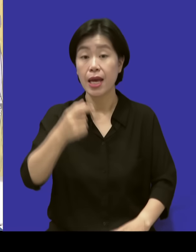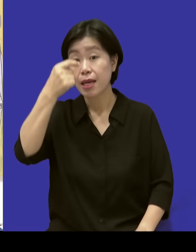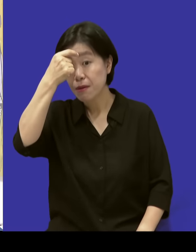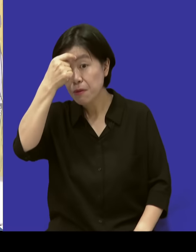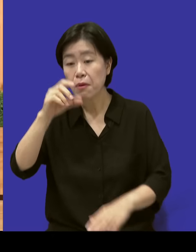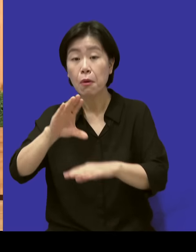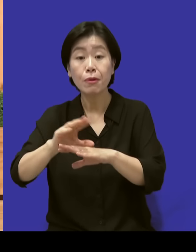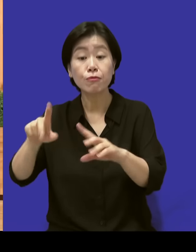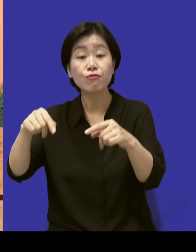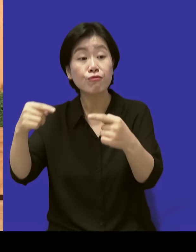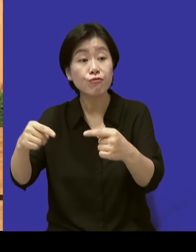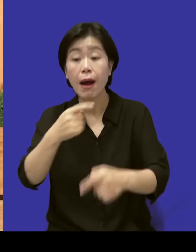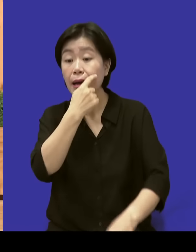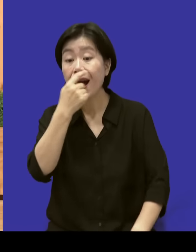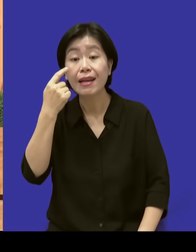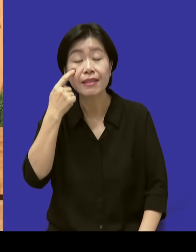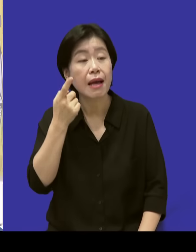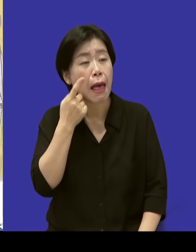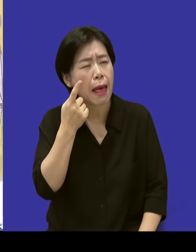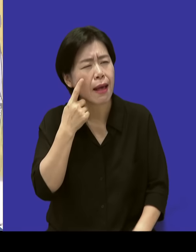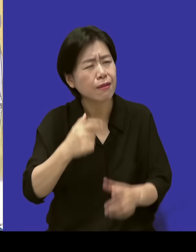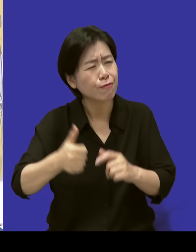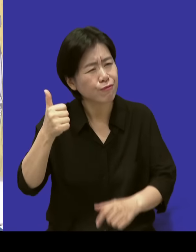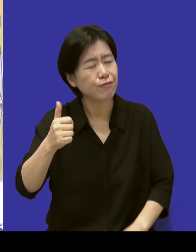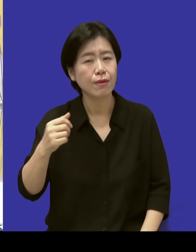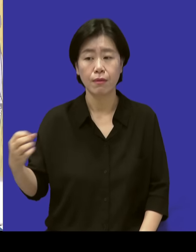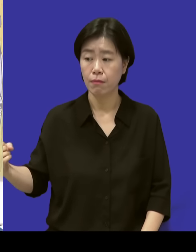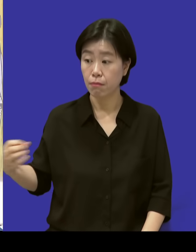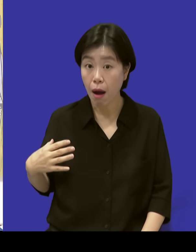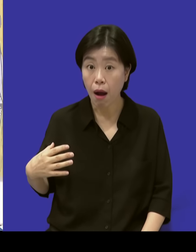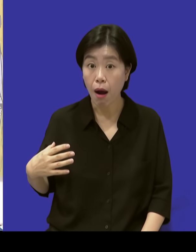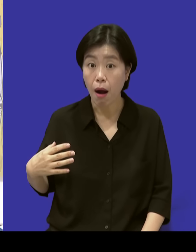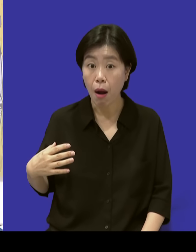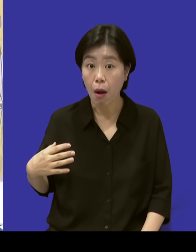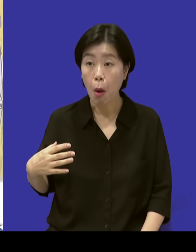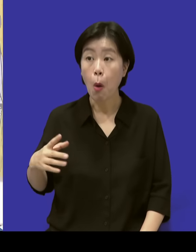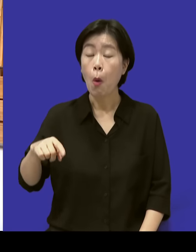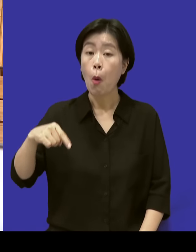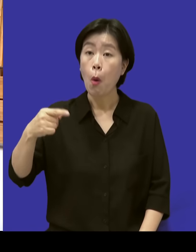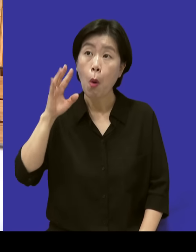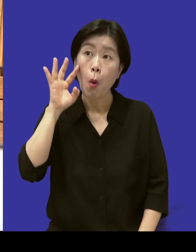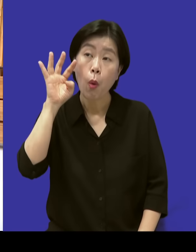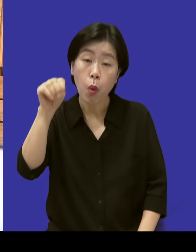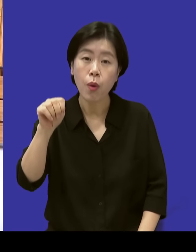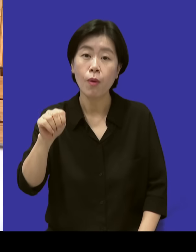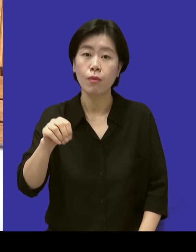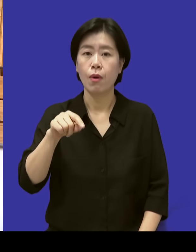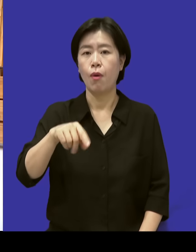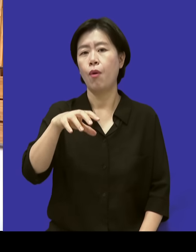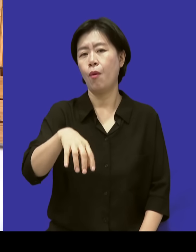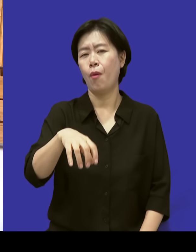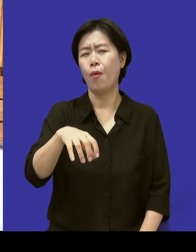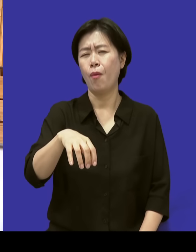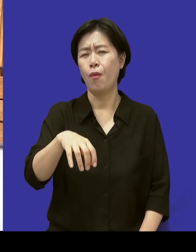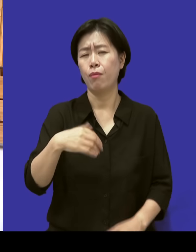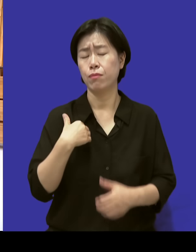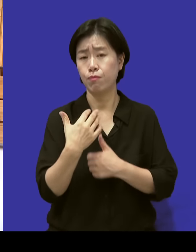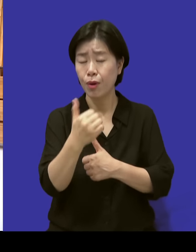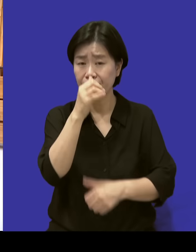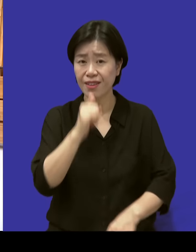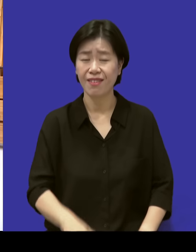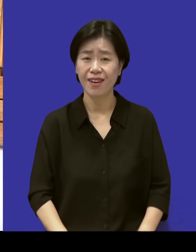거 좀 했으면 좋겠다라고 아니, 딱 얘기했는데 예. 한 지 뭐 얼마 안 돼가지고 또 연락이 온 거예요. 와. 너무 소름 돋았어요. 그래서 내가